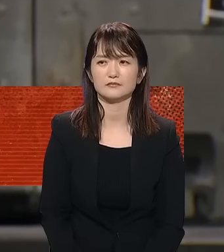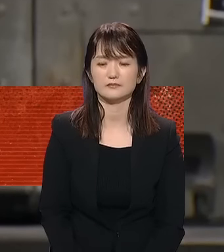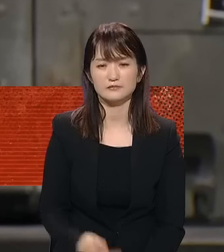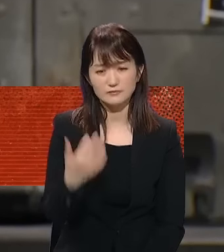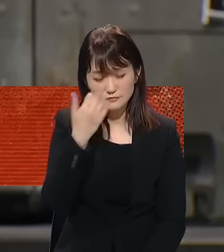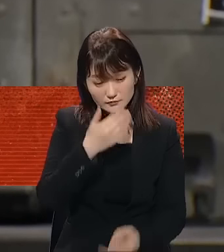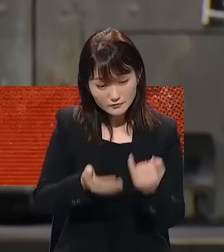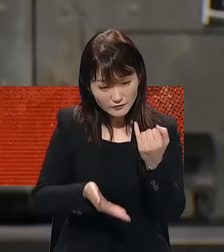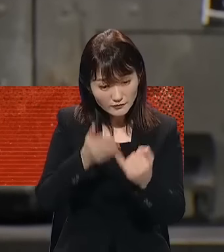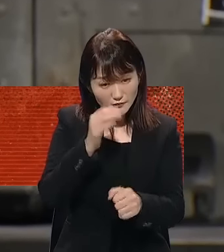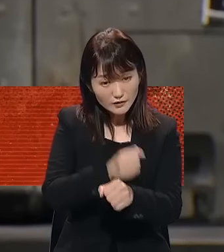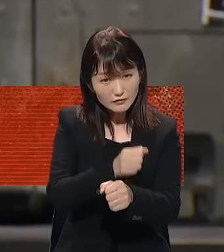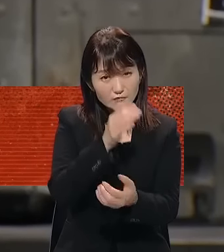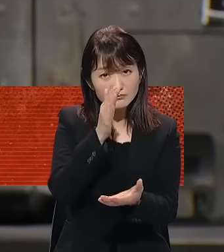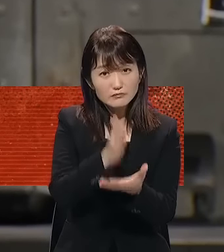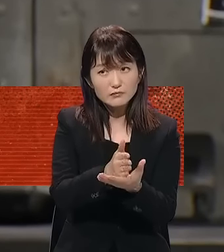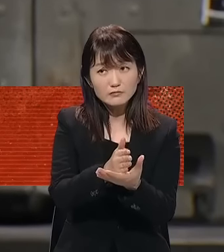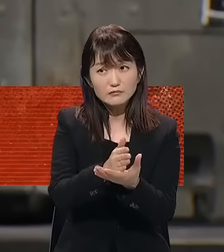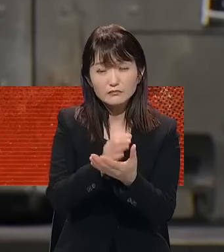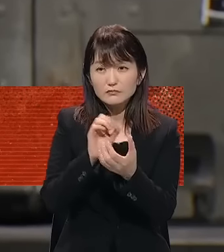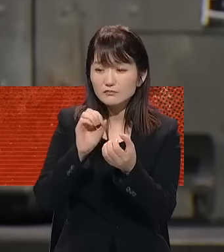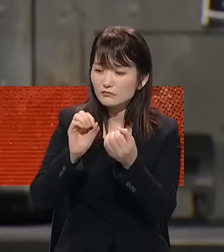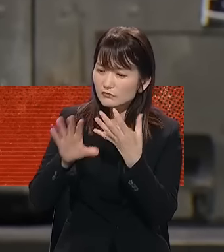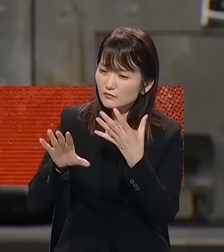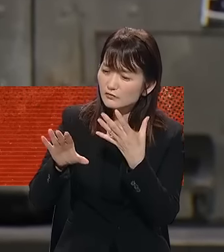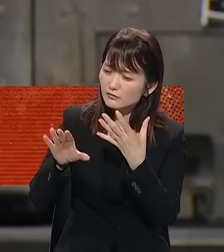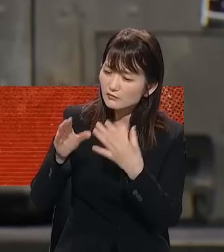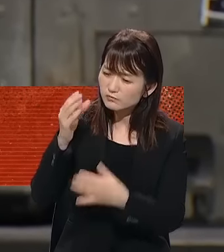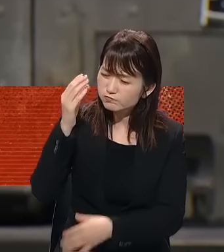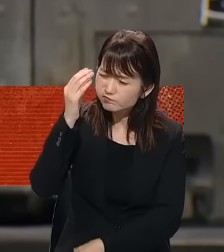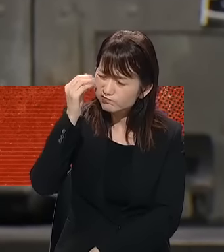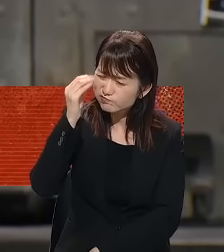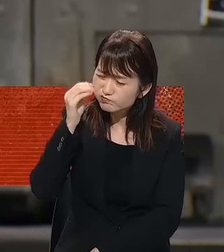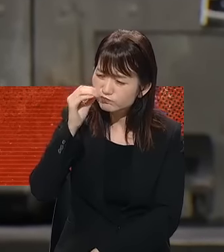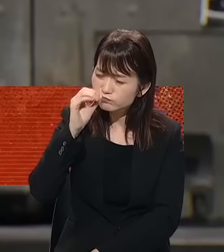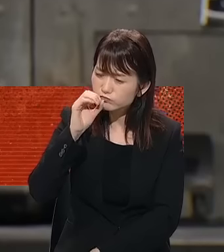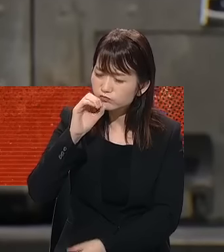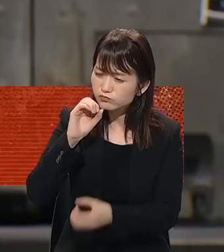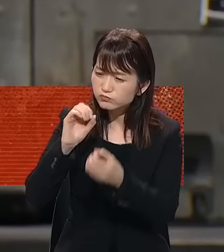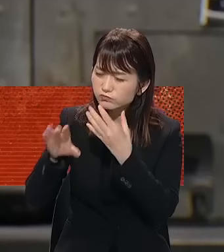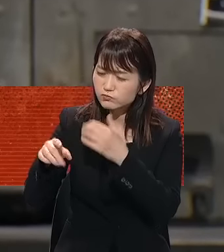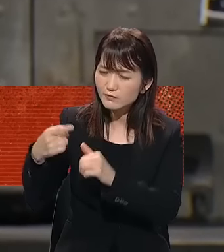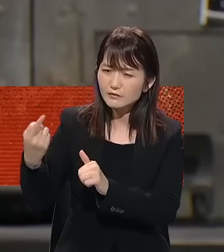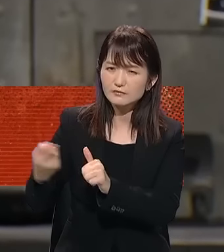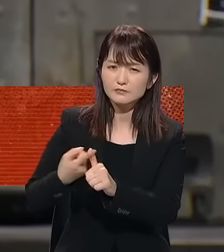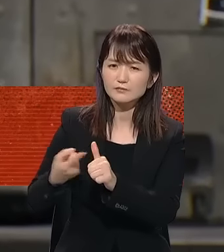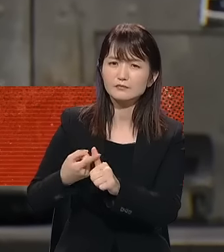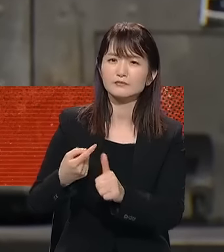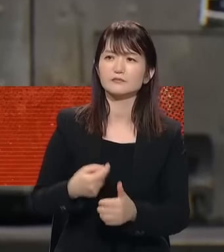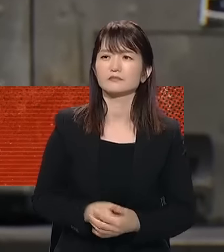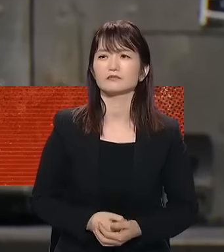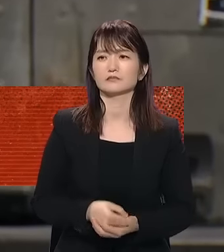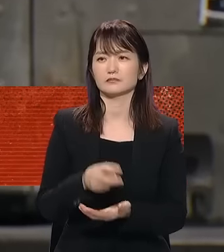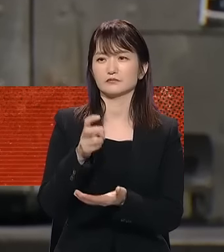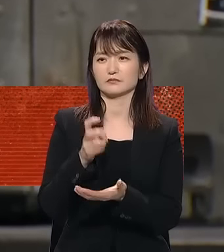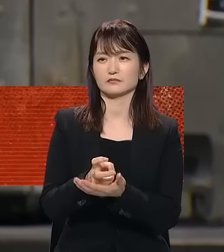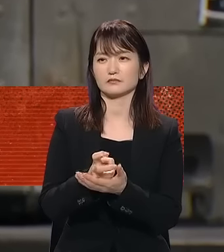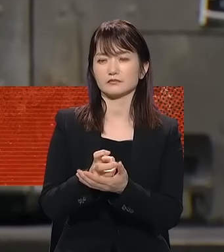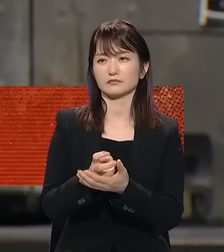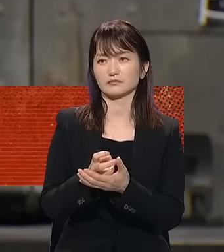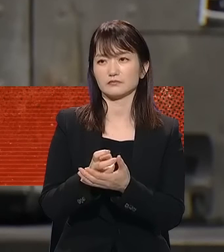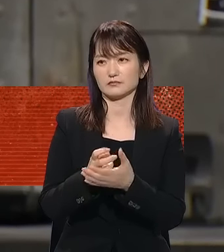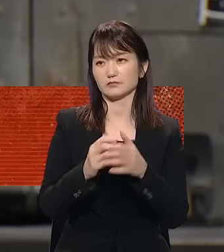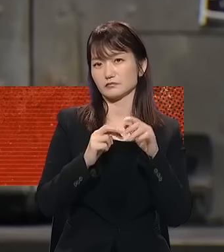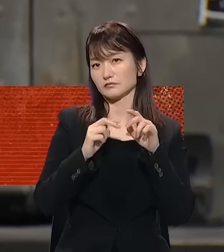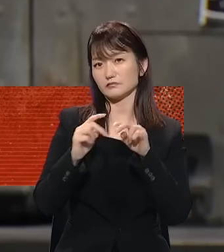안 했다라고 말을 하셔야 될 텐데 이상한 얘기를 한 거에 대해서 비난이 좀 많았고 그리고 아까 법적 다툼에 나서게 됐다 이렇게 얘기를